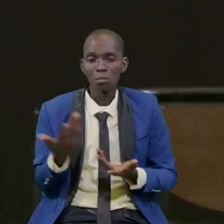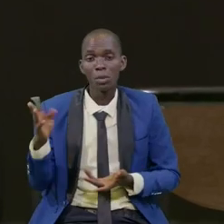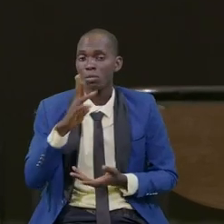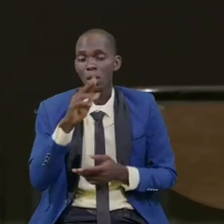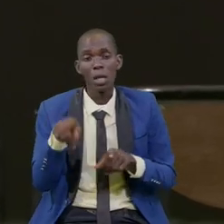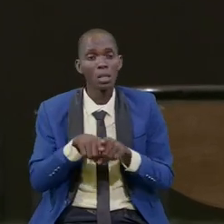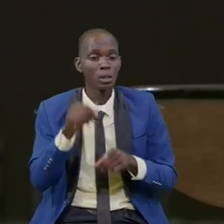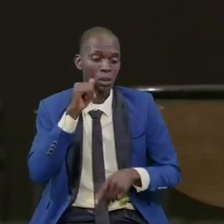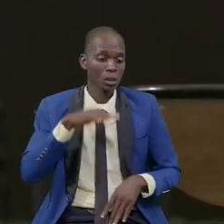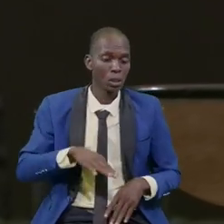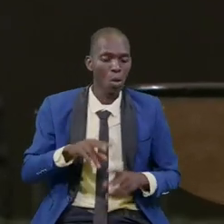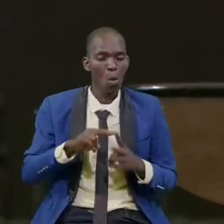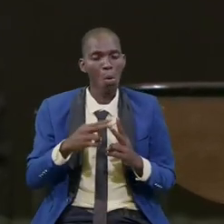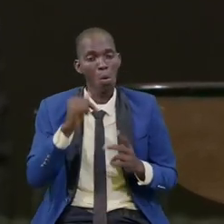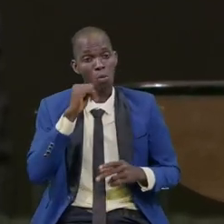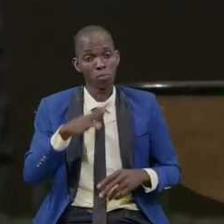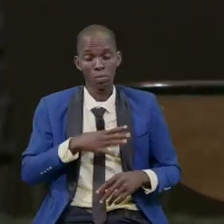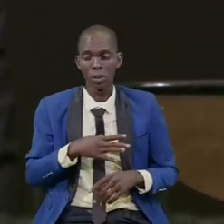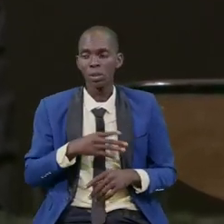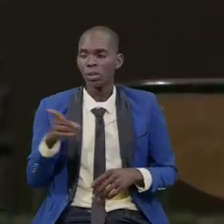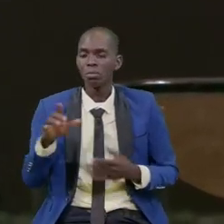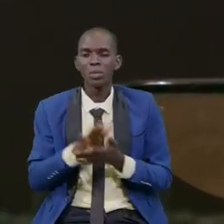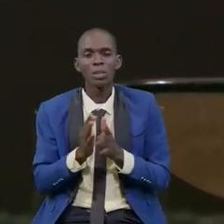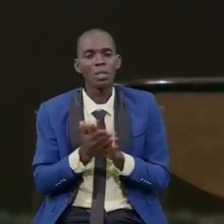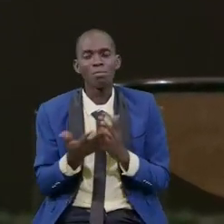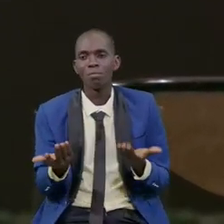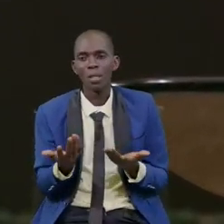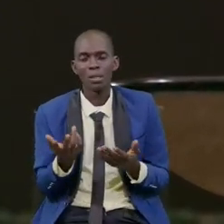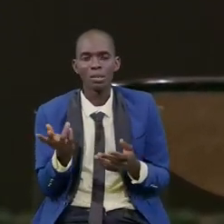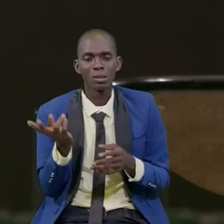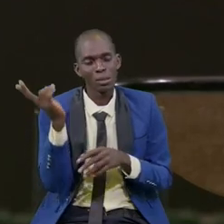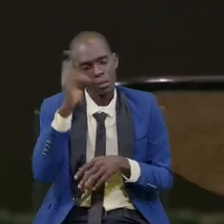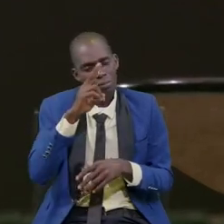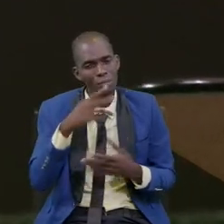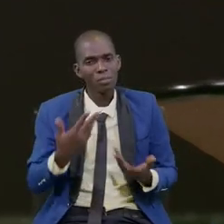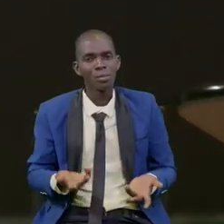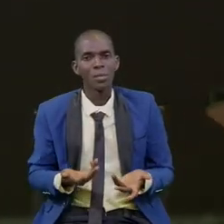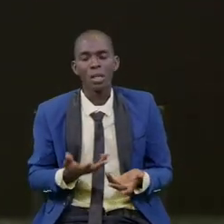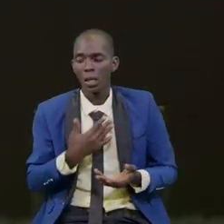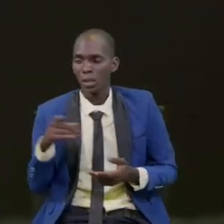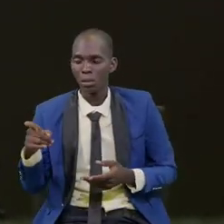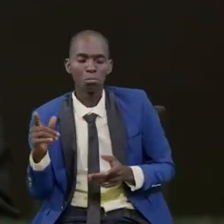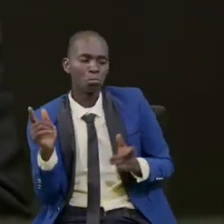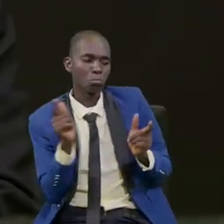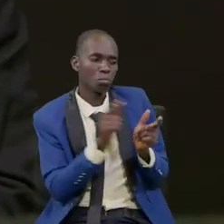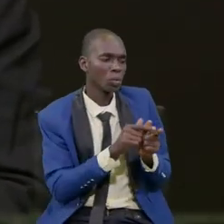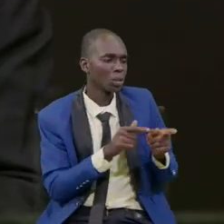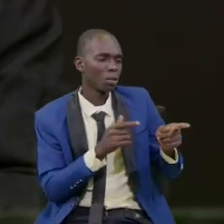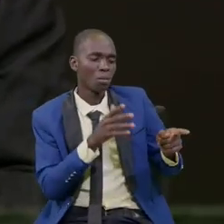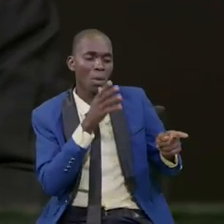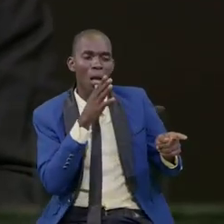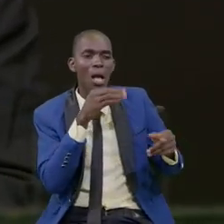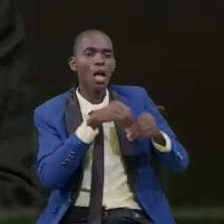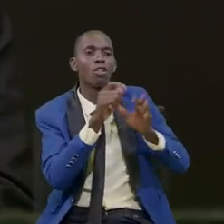elle est devenue imprudente en tant que jeune dame, jeune fille. Et la maman dans le Seigneur, je voudrais te dire